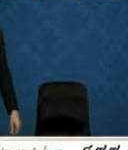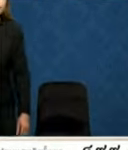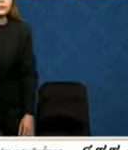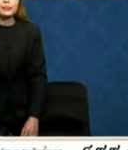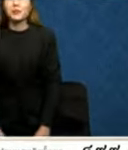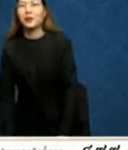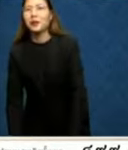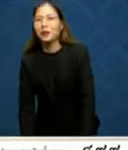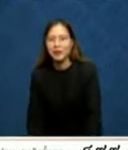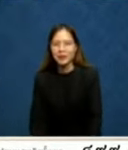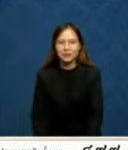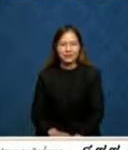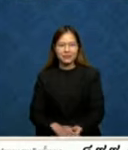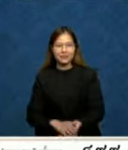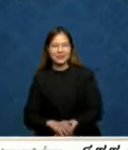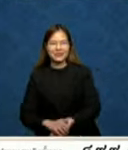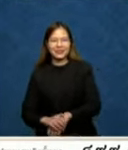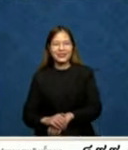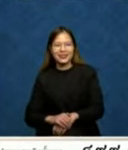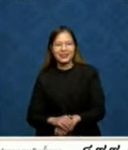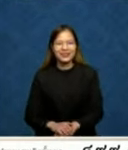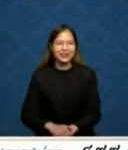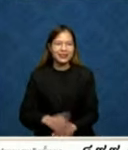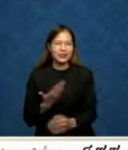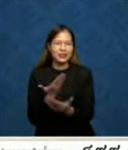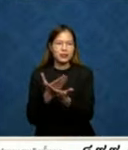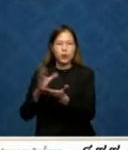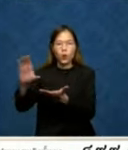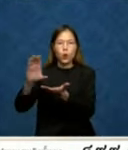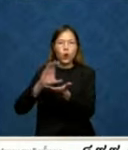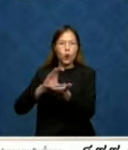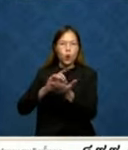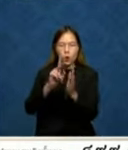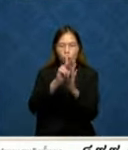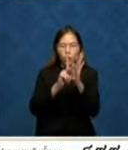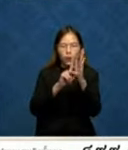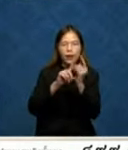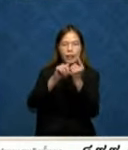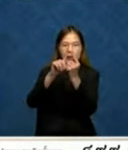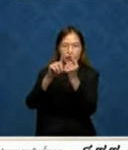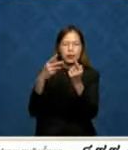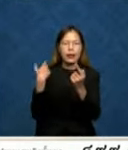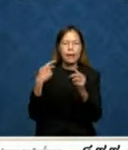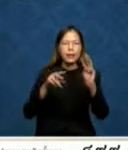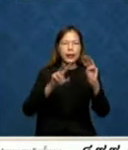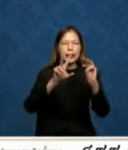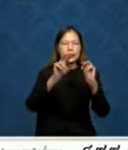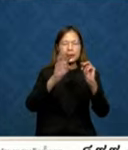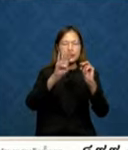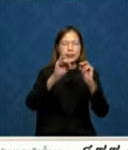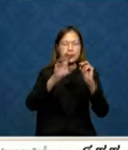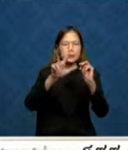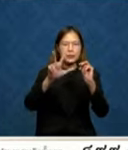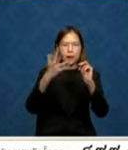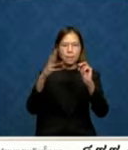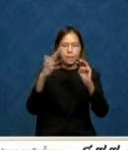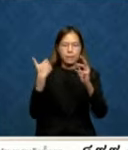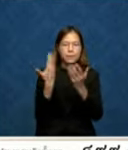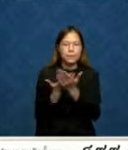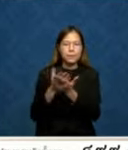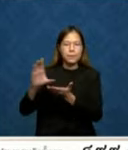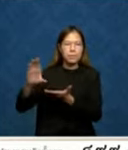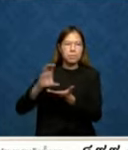ขอเบิกจากคลังหรือการเบิกจ่ายเงินงบประมาณตามกฎหมายว่าด้วยวิธีการงบประมาณนะครับมาตรา43กำหนดว่ากรณีเบิก